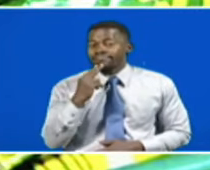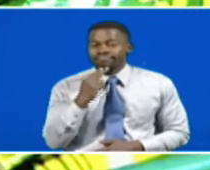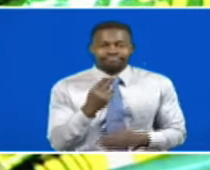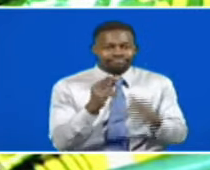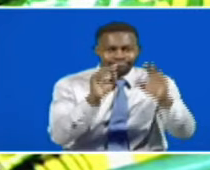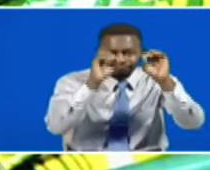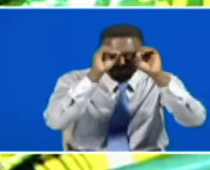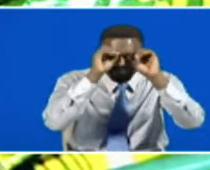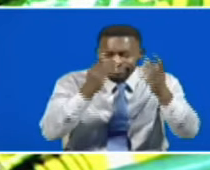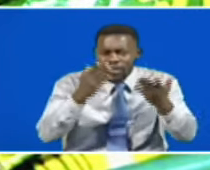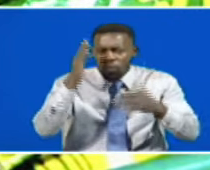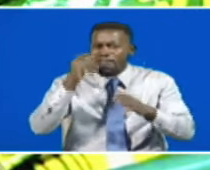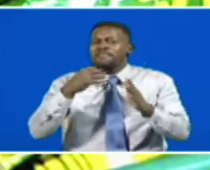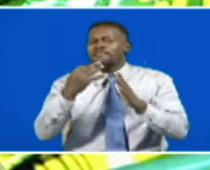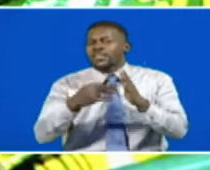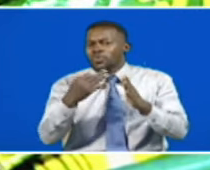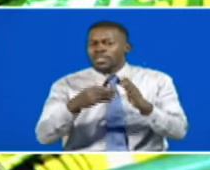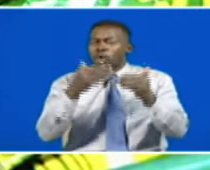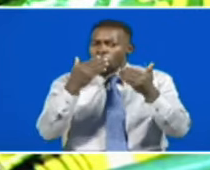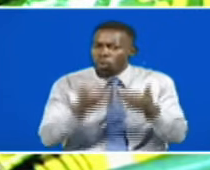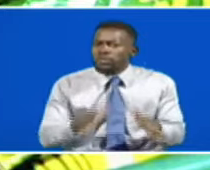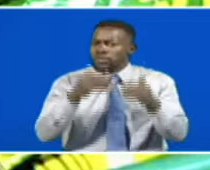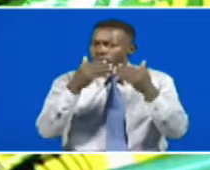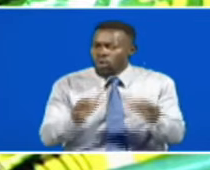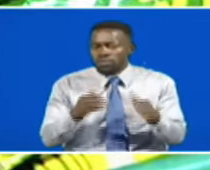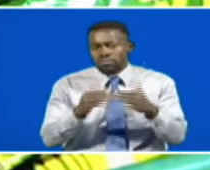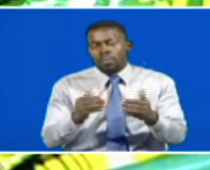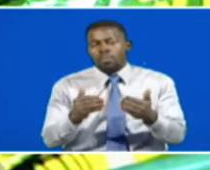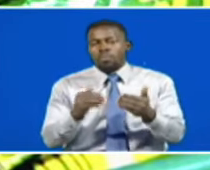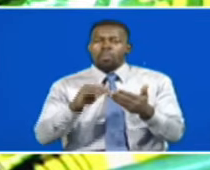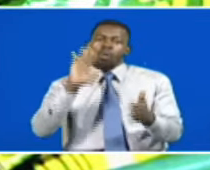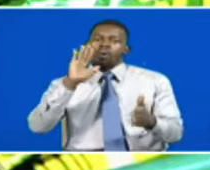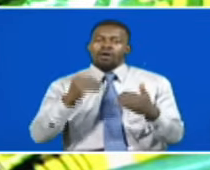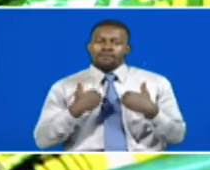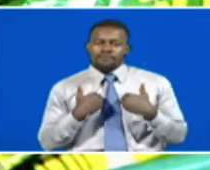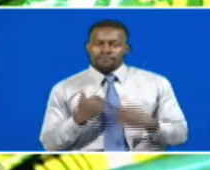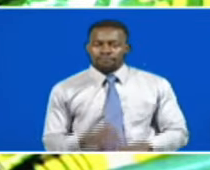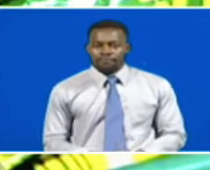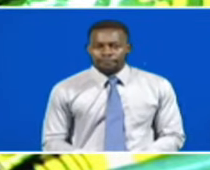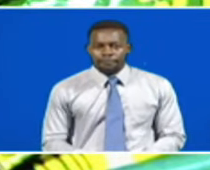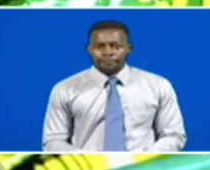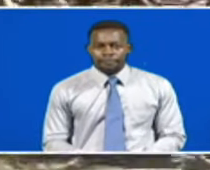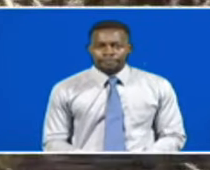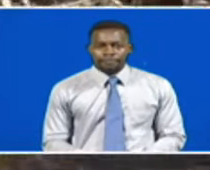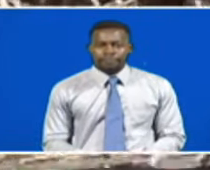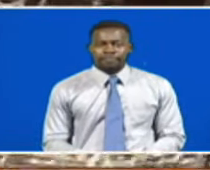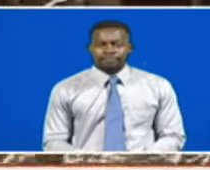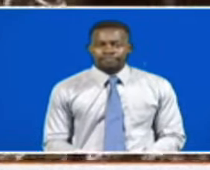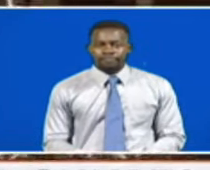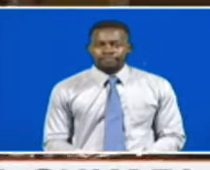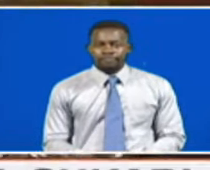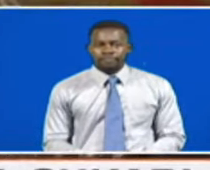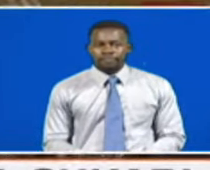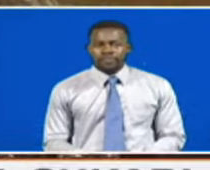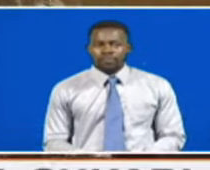huo ambao unategemea pakubwa kilimo cha miwa. Bramo Bwire na maelezo zaidi.